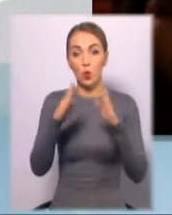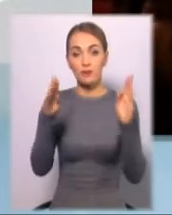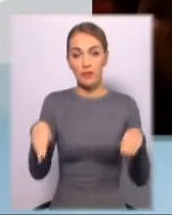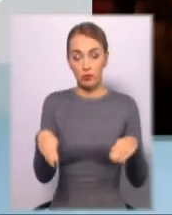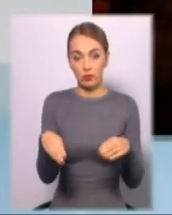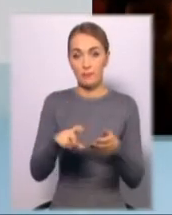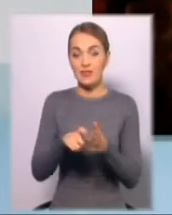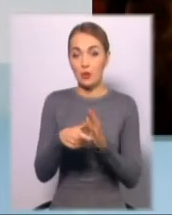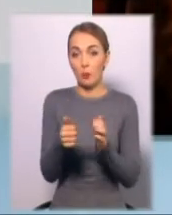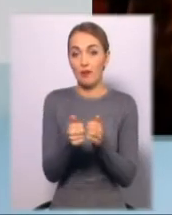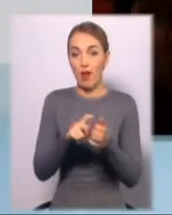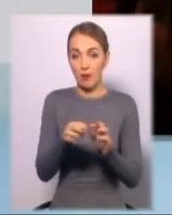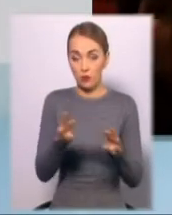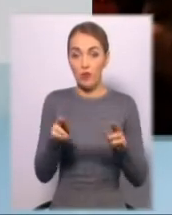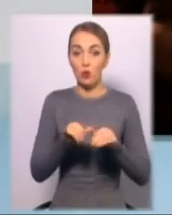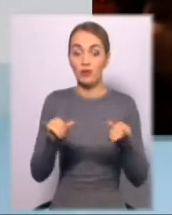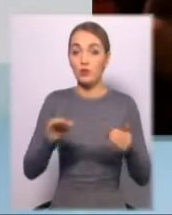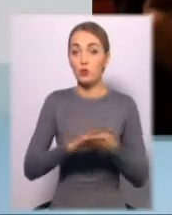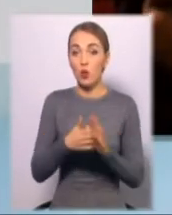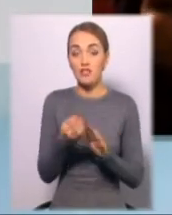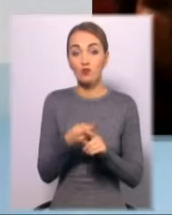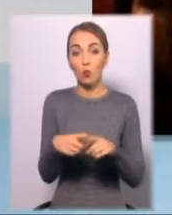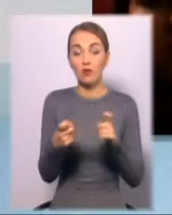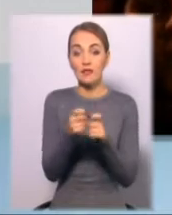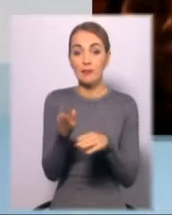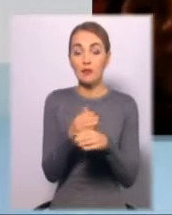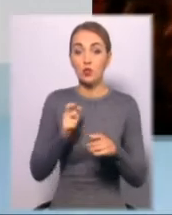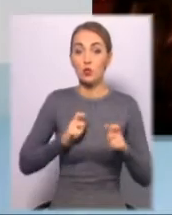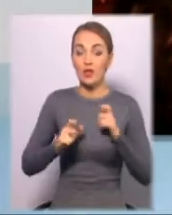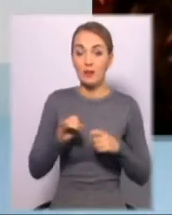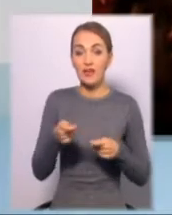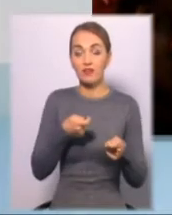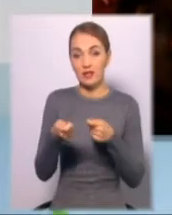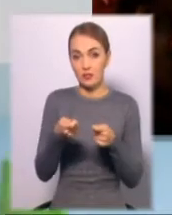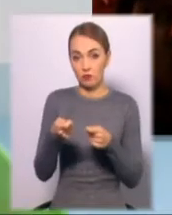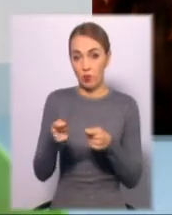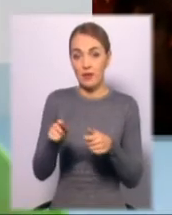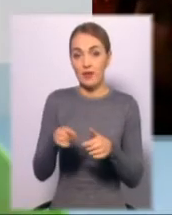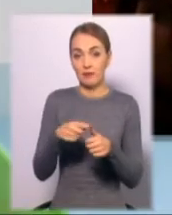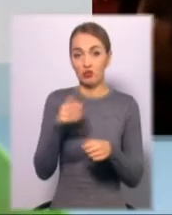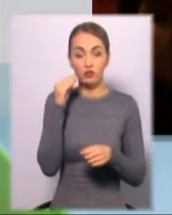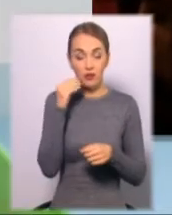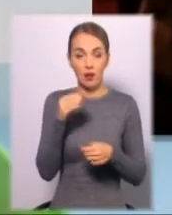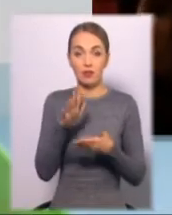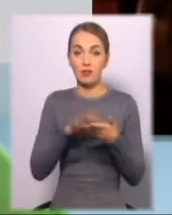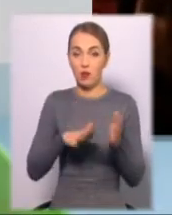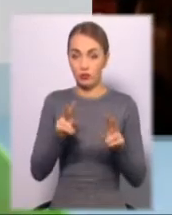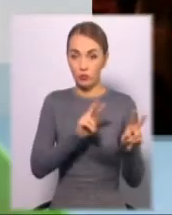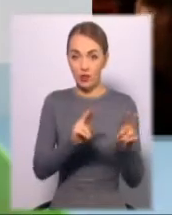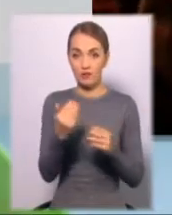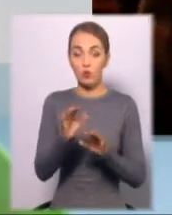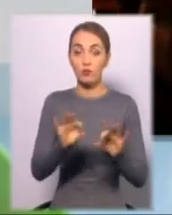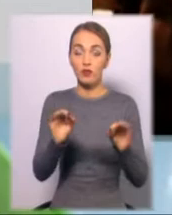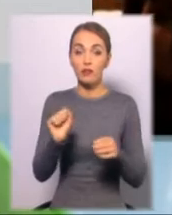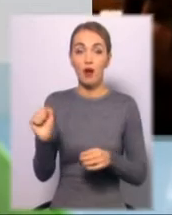біля Кабміну. Як буде розвиватися ситуація в цьому конфлікті між студентами і керівництвом університету імені Шевченка далі, ми будемо, звісно, спостерігати і вам розповідати,